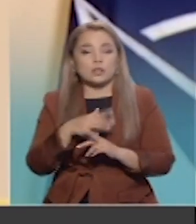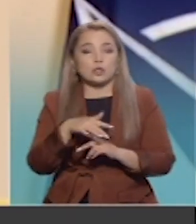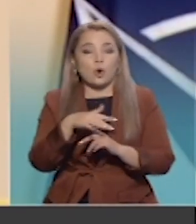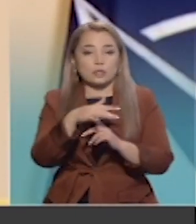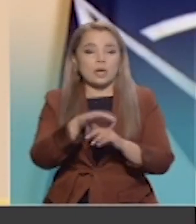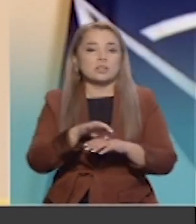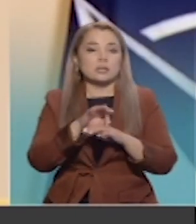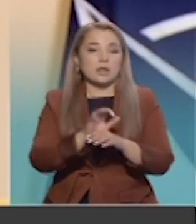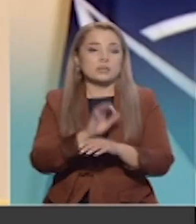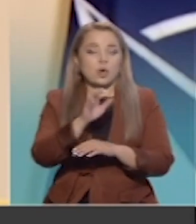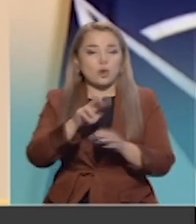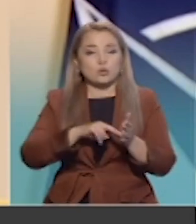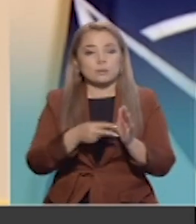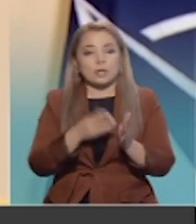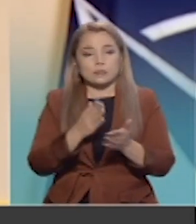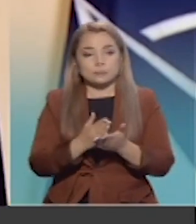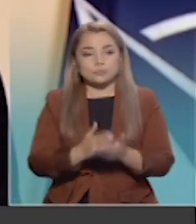жөнелтуді де жоспарлап отыр.